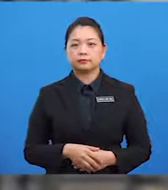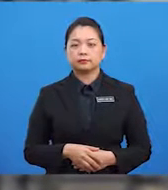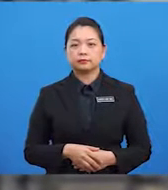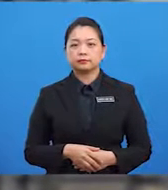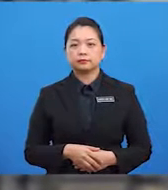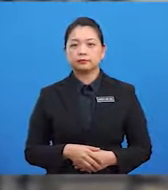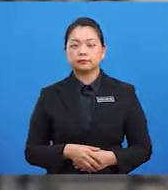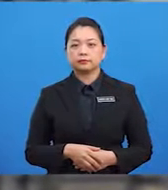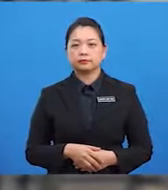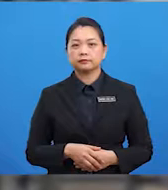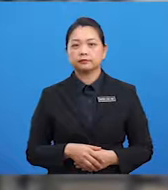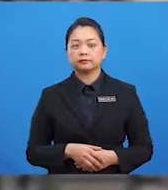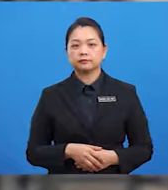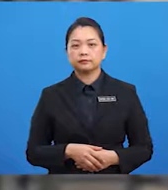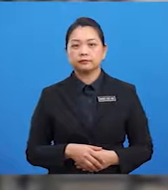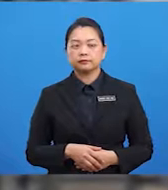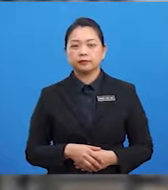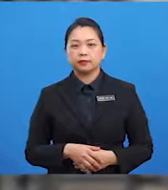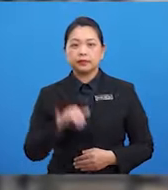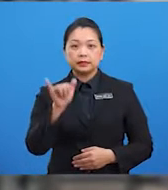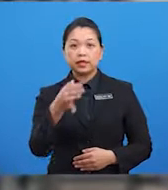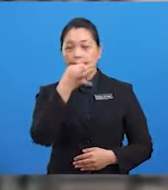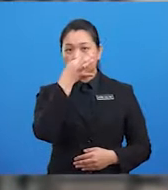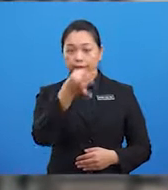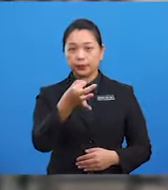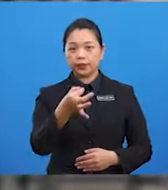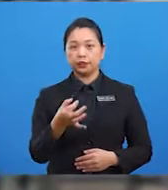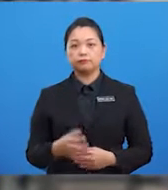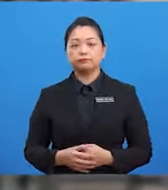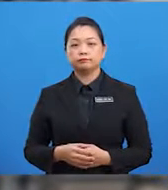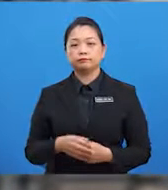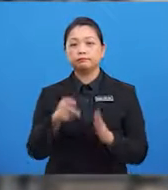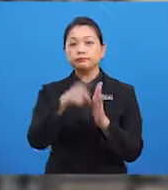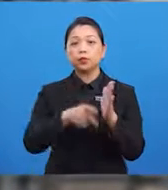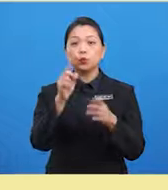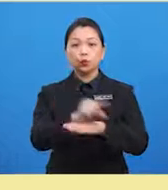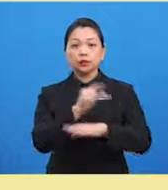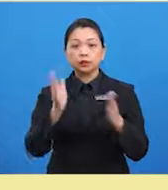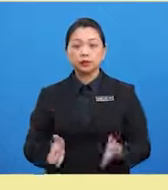Rangsangan-rangsangan yang mempengaruhi pengguna ialah